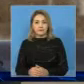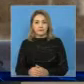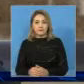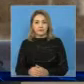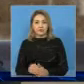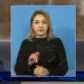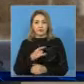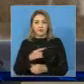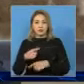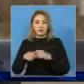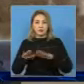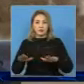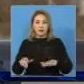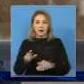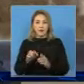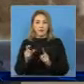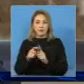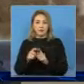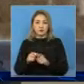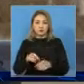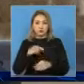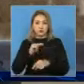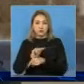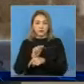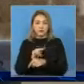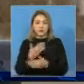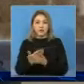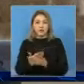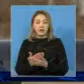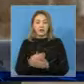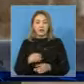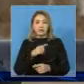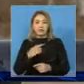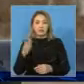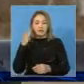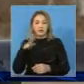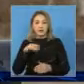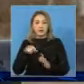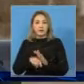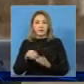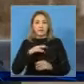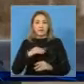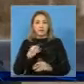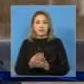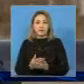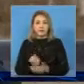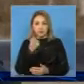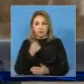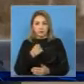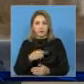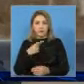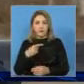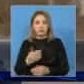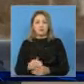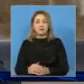сөйлетеміз. Оның Абайдың айтқанын, бабасының айтқанын орындайтын болады. Талап, еңбек, терең ой, қанағат, рахым ойла, қой дегенді